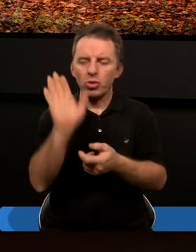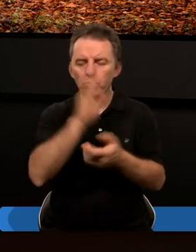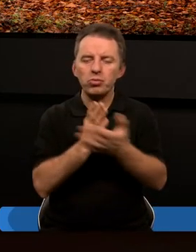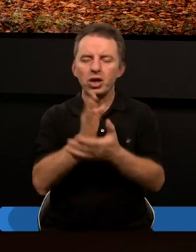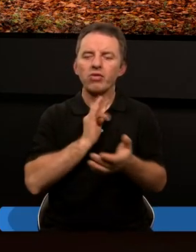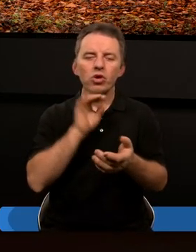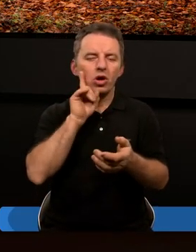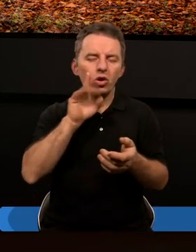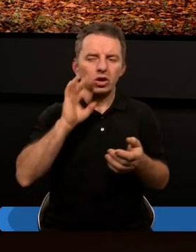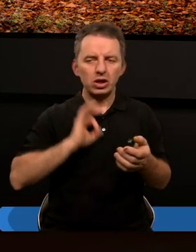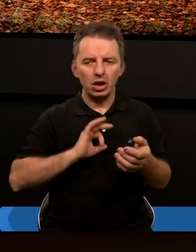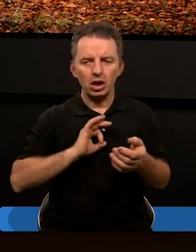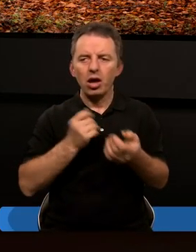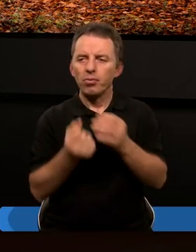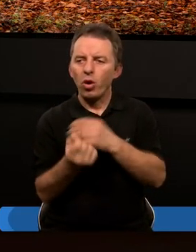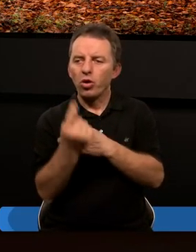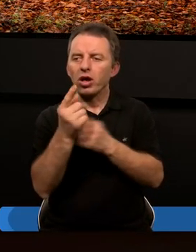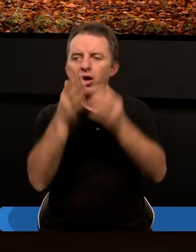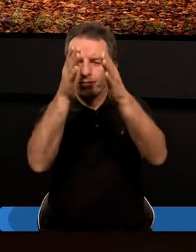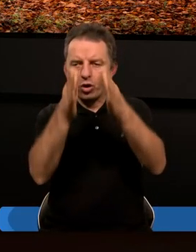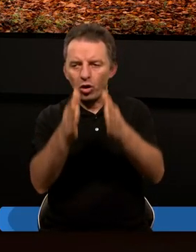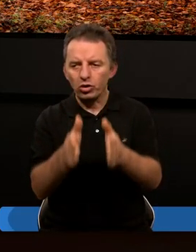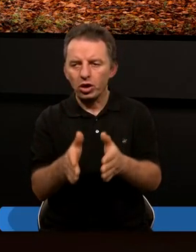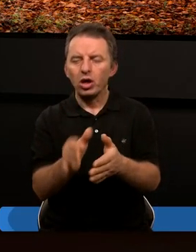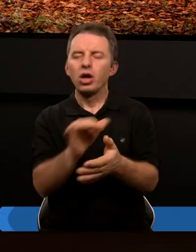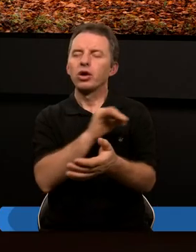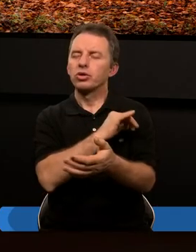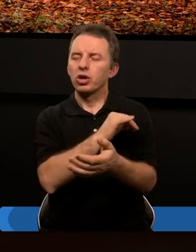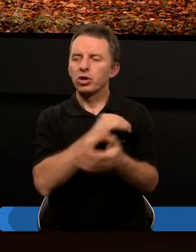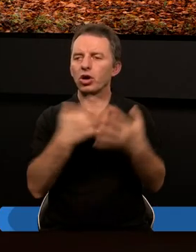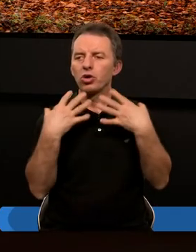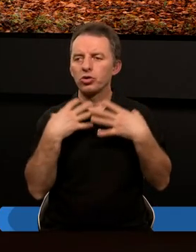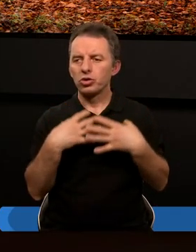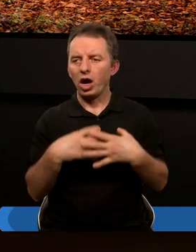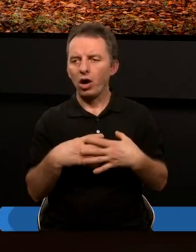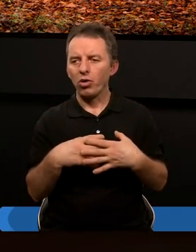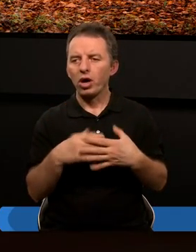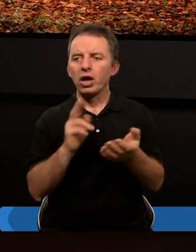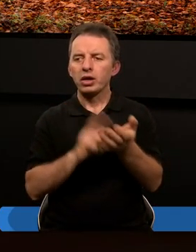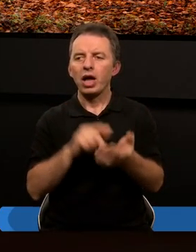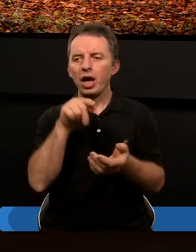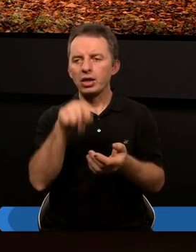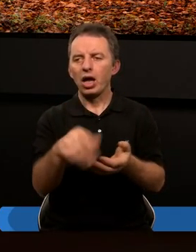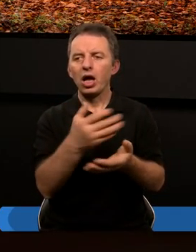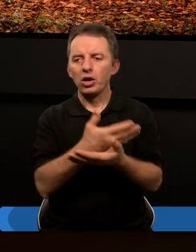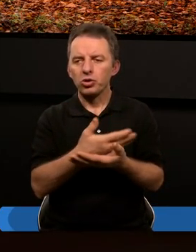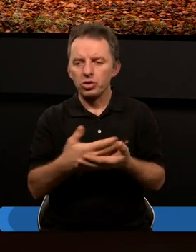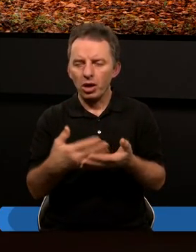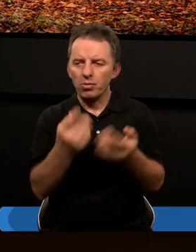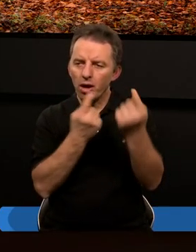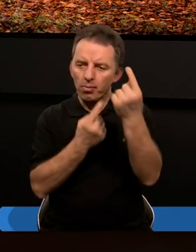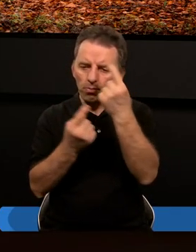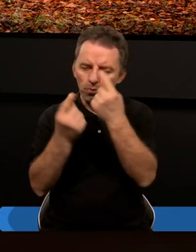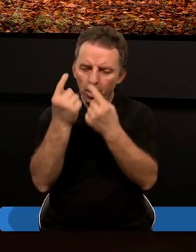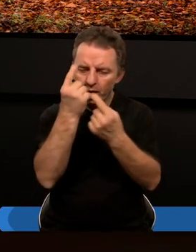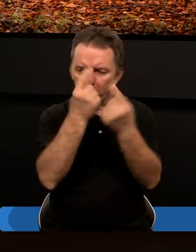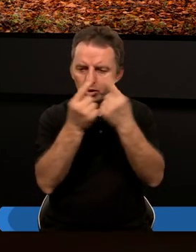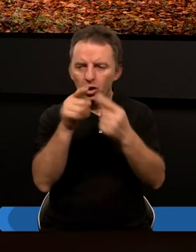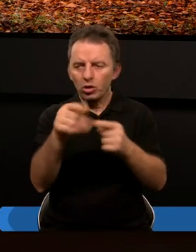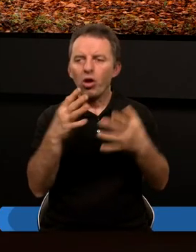swojego syna, to mówi o tym, że pojawił się w postaci grzesznego ciała na tej ziemi. Myślę, że to